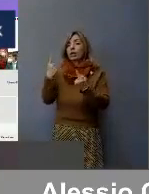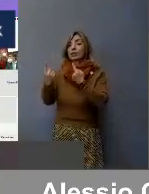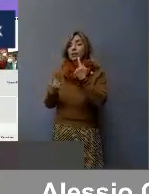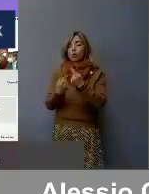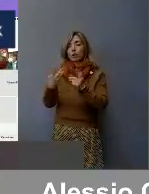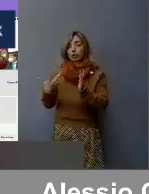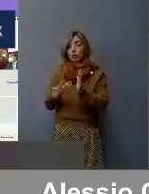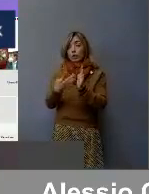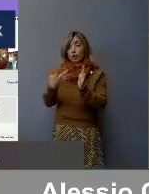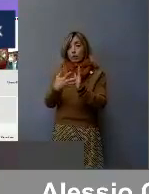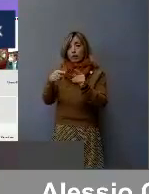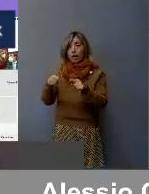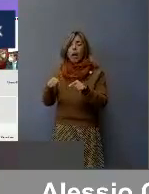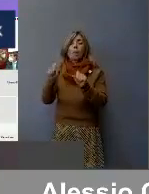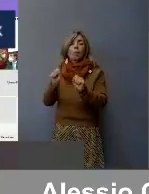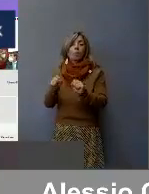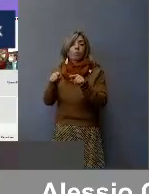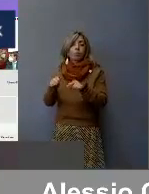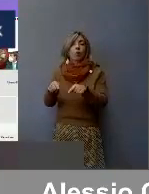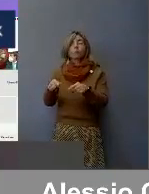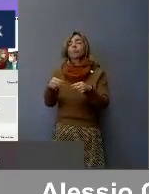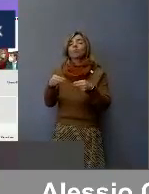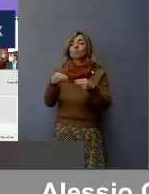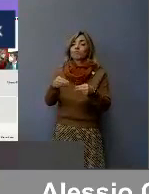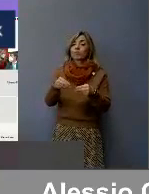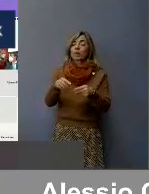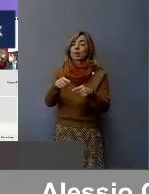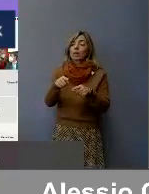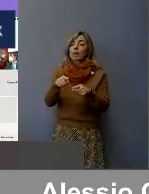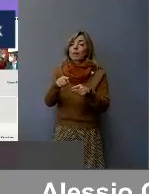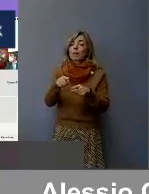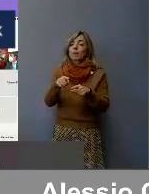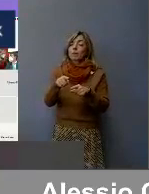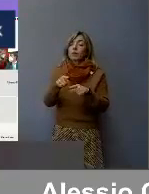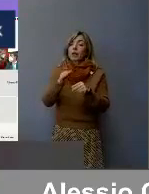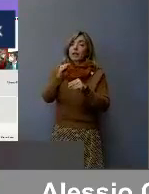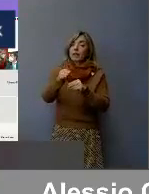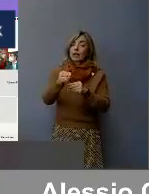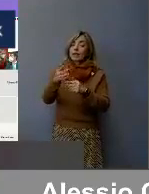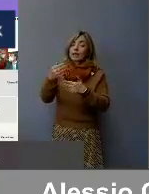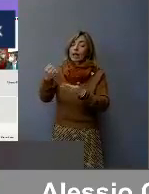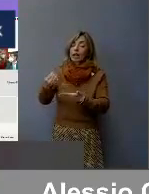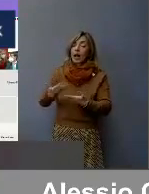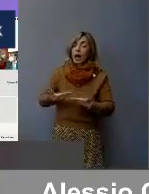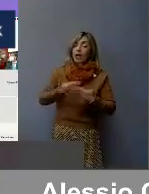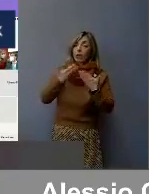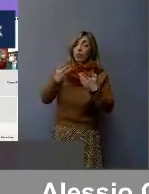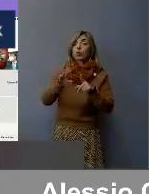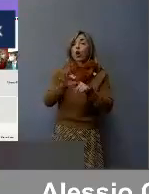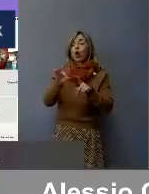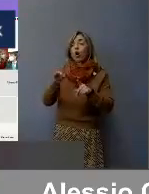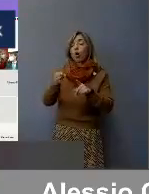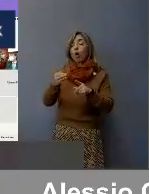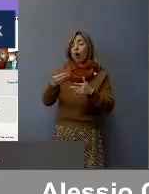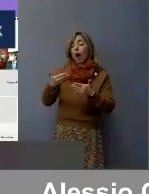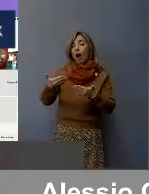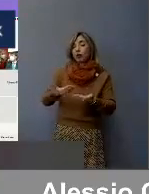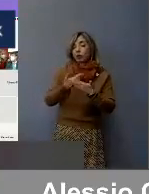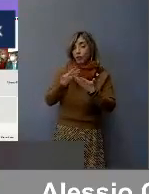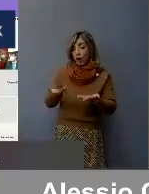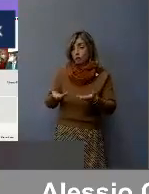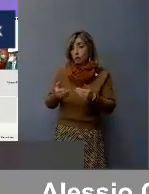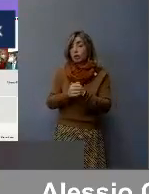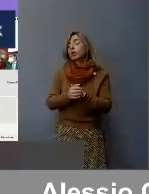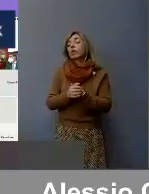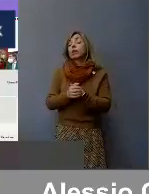poter usufruire invece di supporto a di gevolazioni supporto agevolazioni che fu comunque possono aiutare non solo